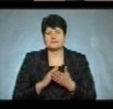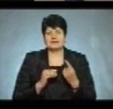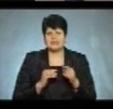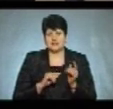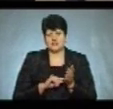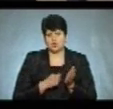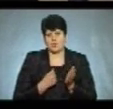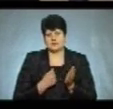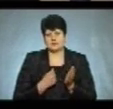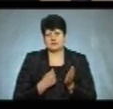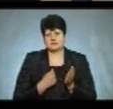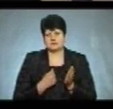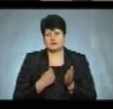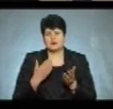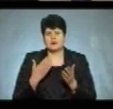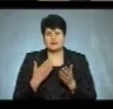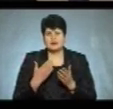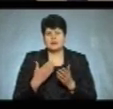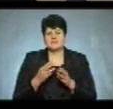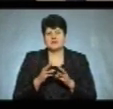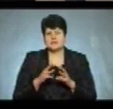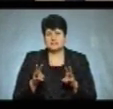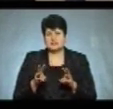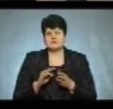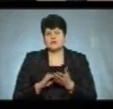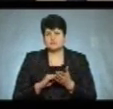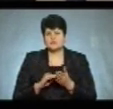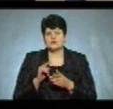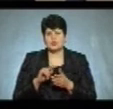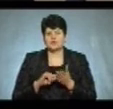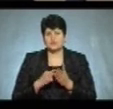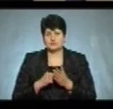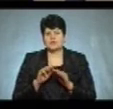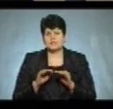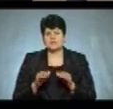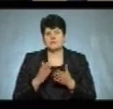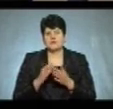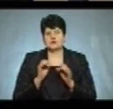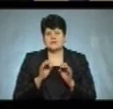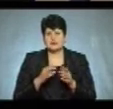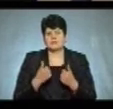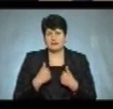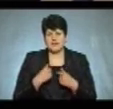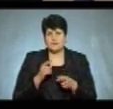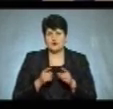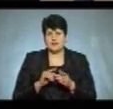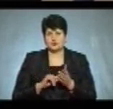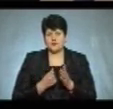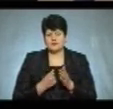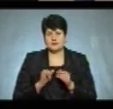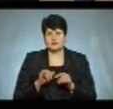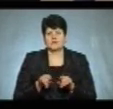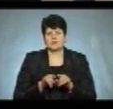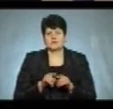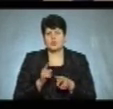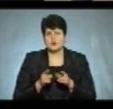довідці. Але, знову ж таки, своїм положенням міністерство прописало, що з однією тої самої довідки діти мають здати і нам оригінал довідки, і такий